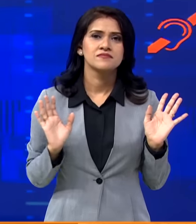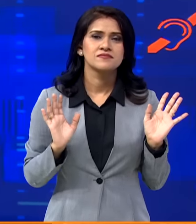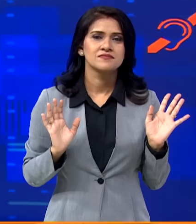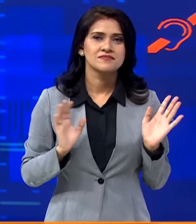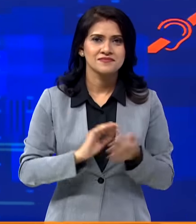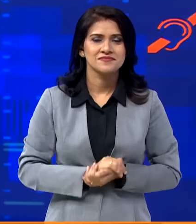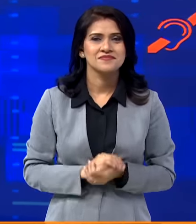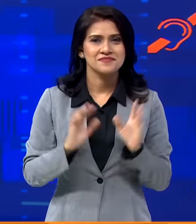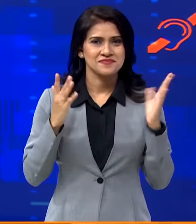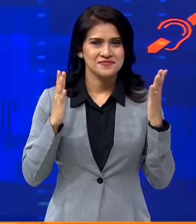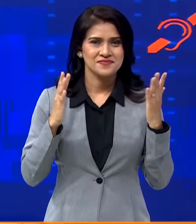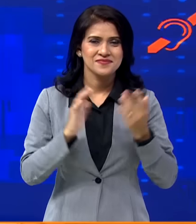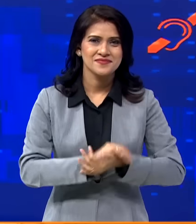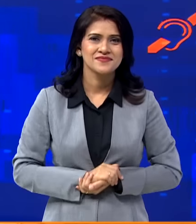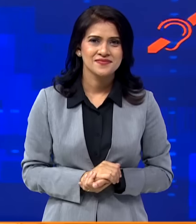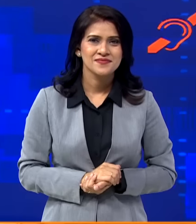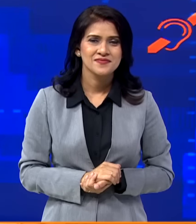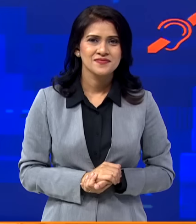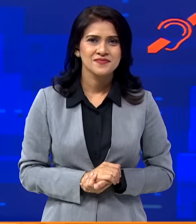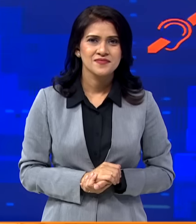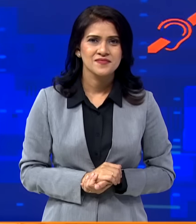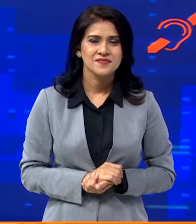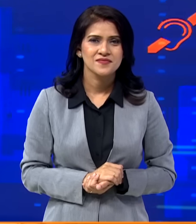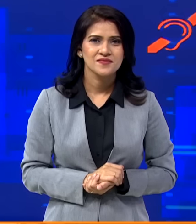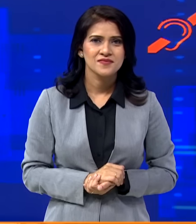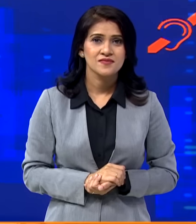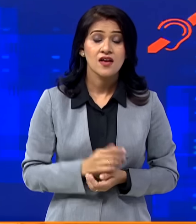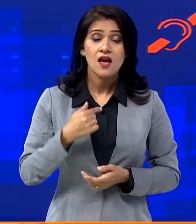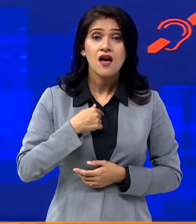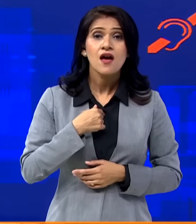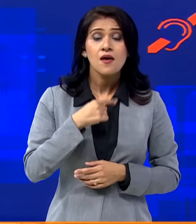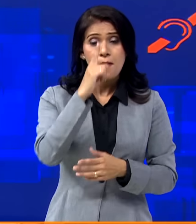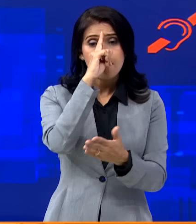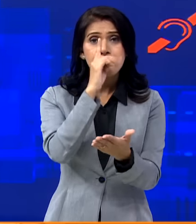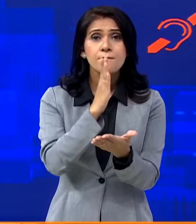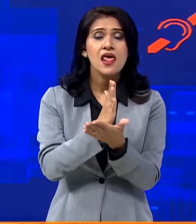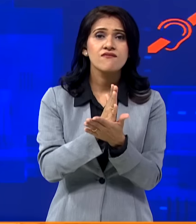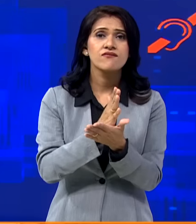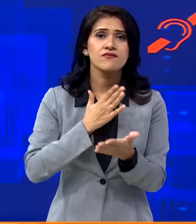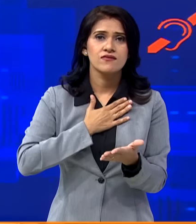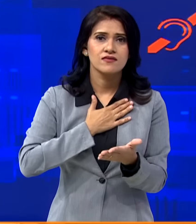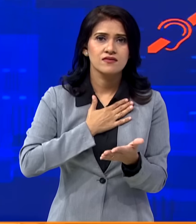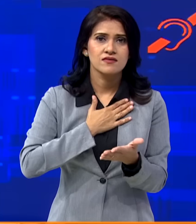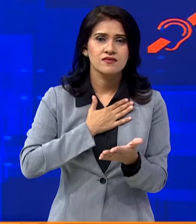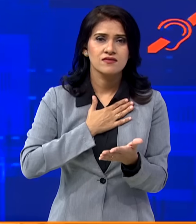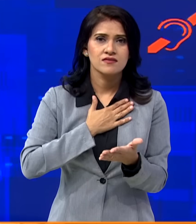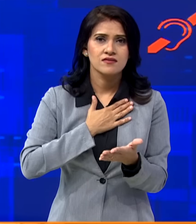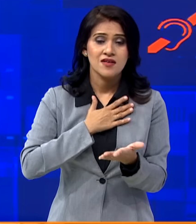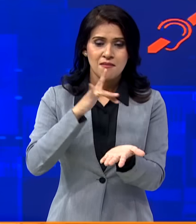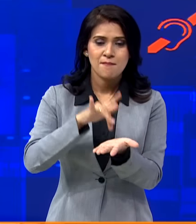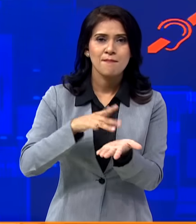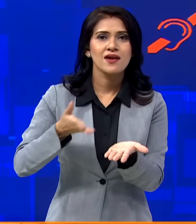है और रजत जी यह हमारी आस्था का आधार है यह हमारी श्रद्धा का केंद्र